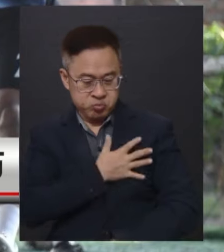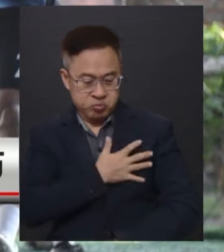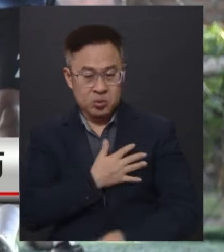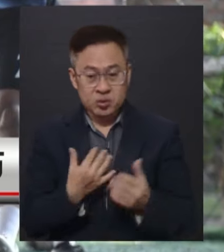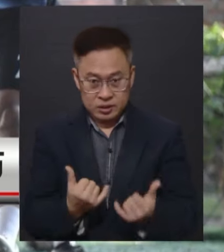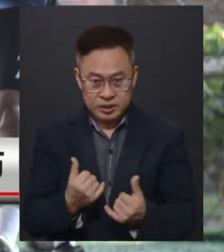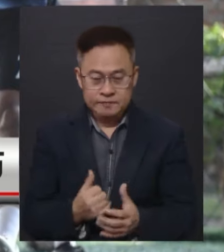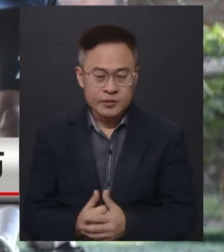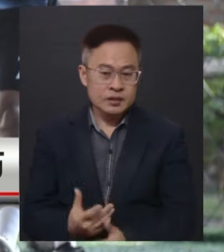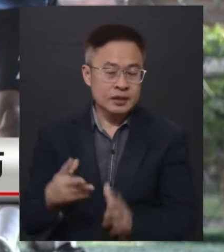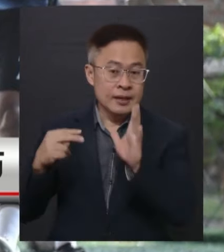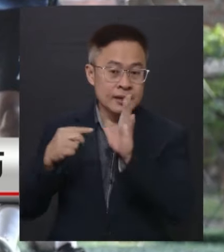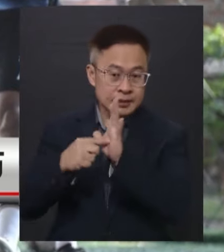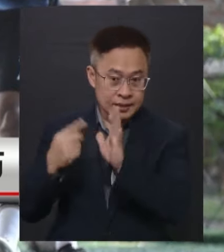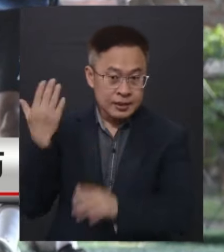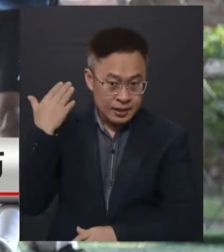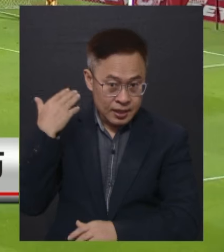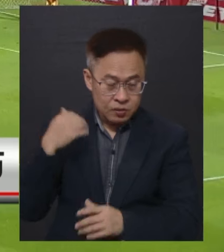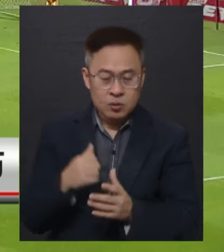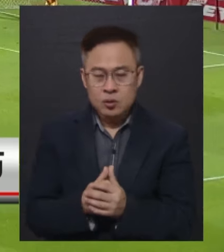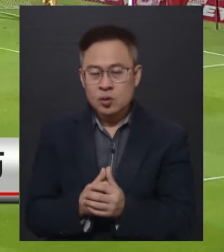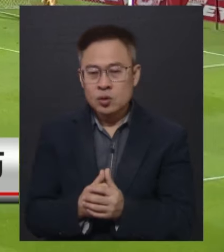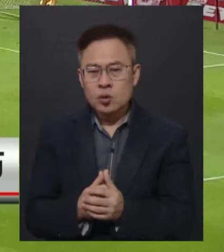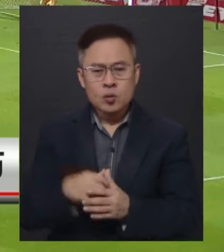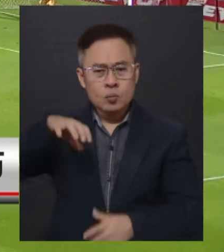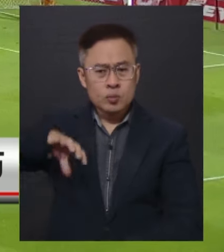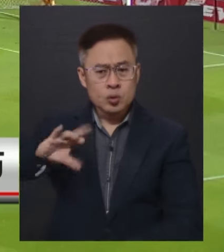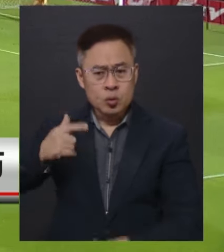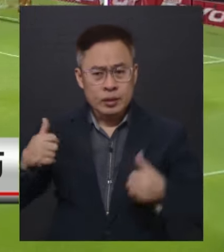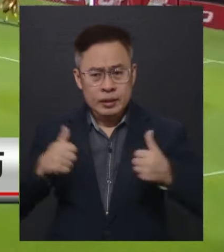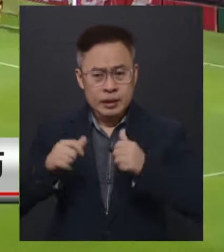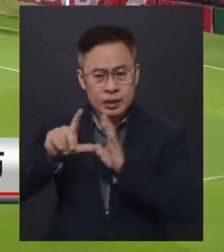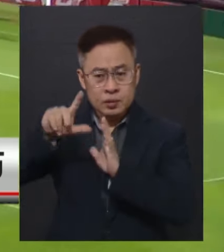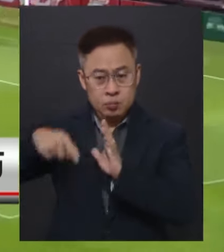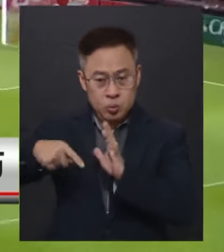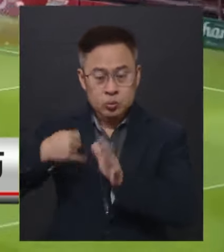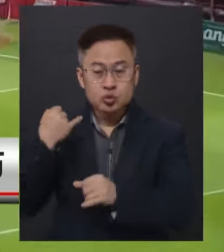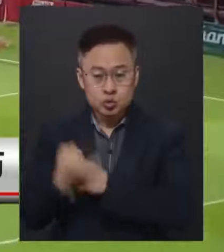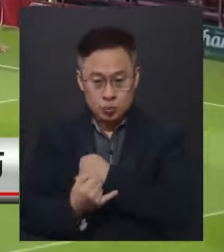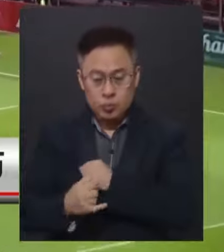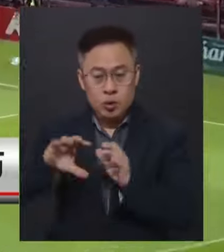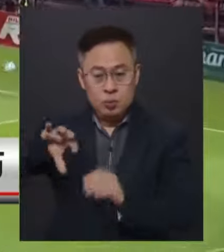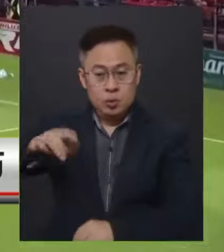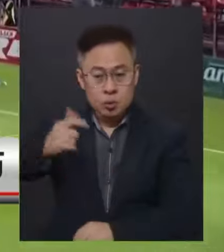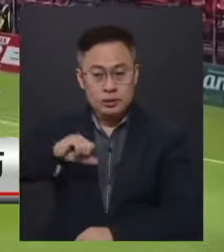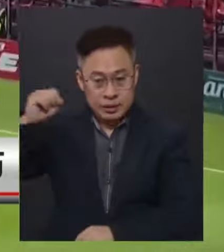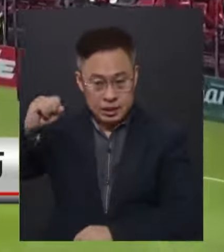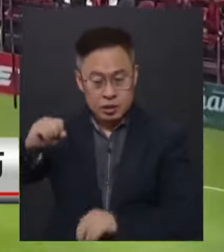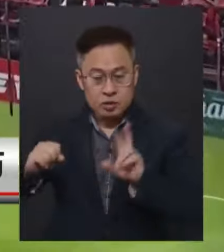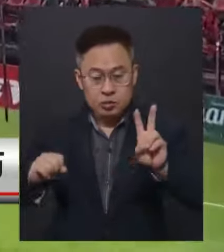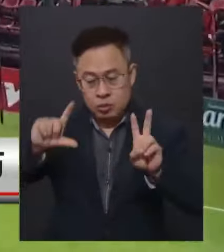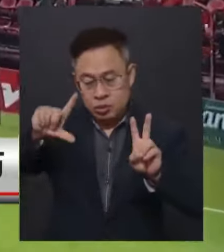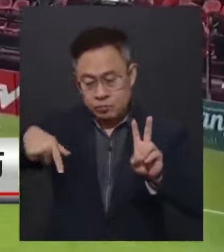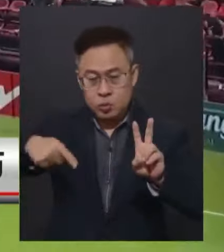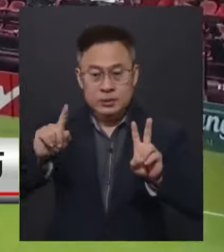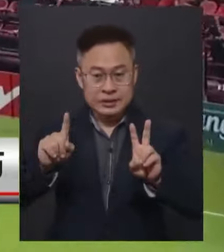จะเปิดรังทันเดอร์โดมสเตเดียมค่ะพลิกชนะลำพูนวอร์เรียร์มา2-1ก่อนที่เดี๋ยววันนี้เนี่ยจะมีคิวทำซูเปอร์บิ๊กแมชนะคะด้วย